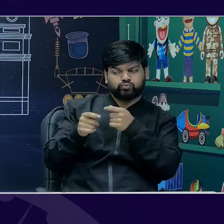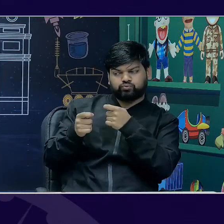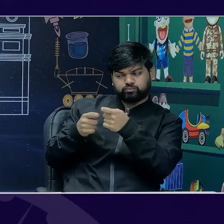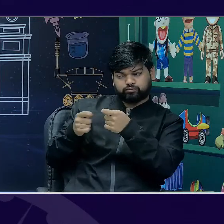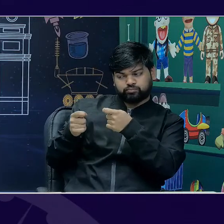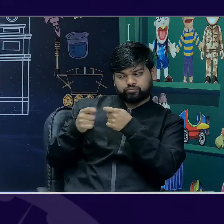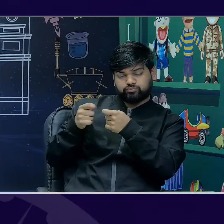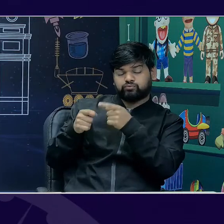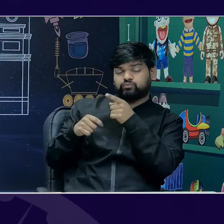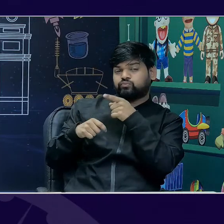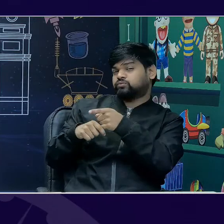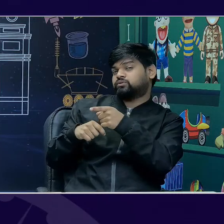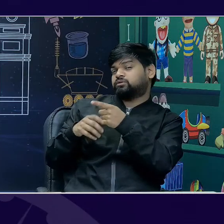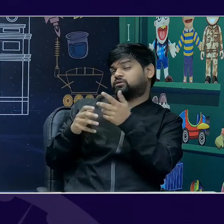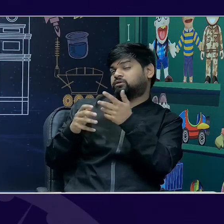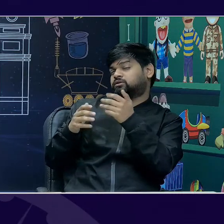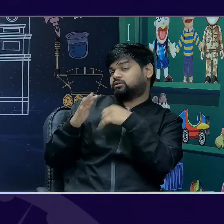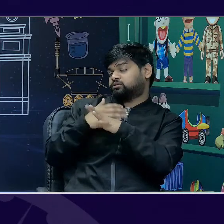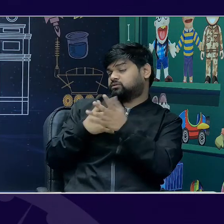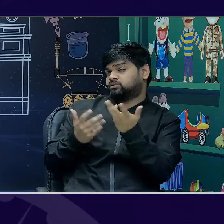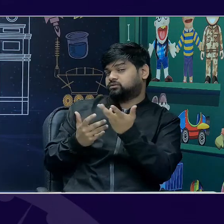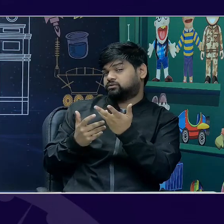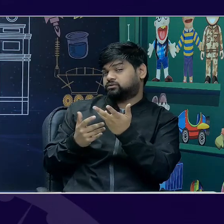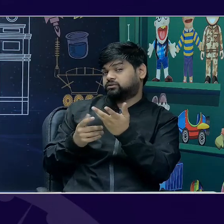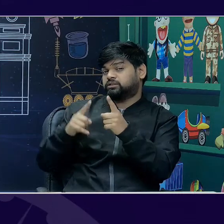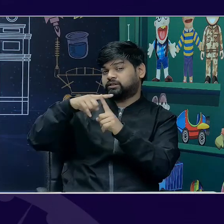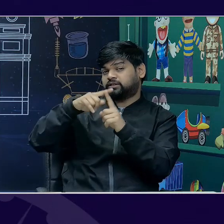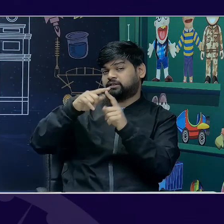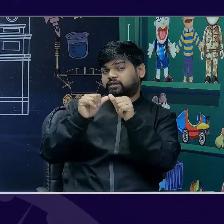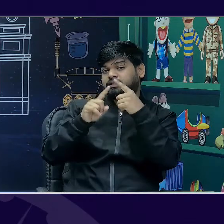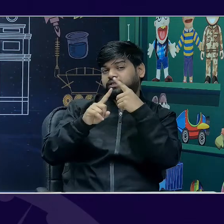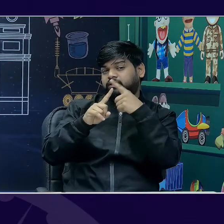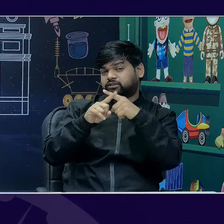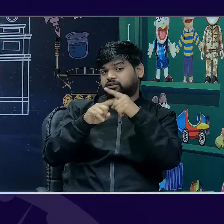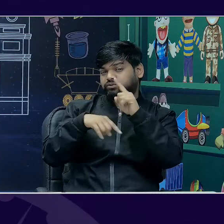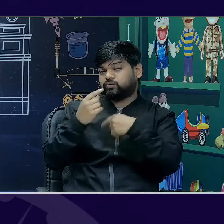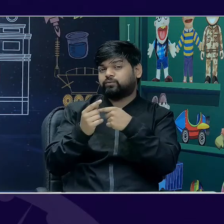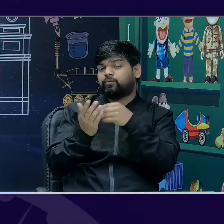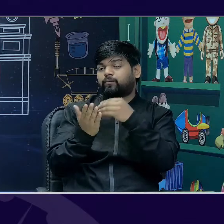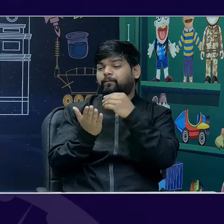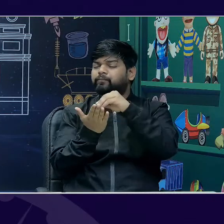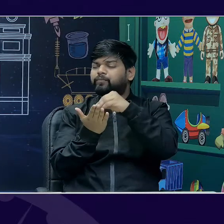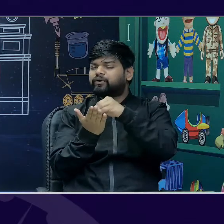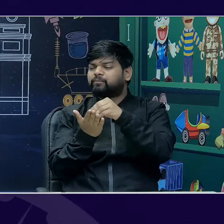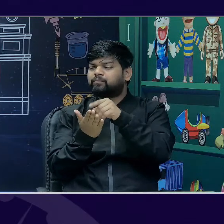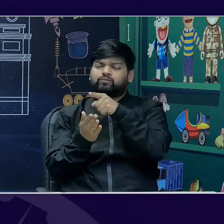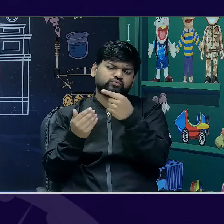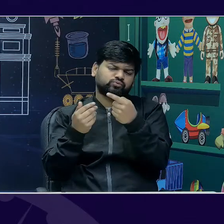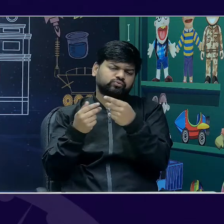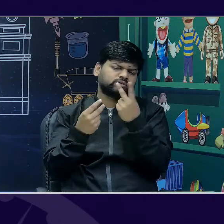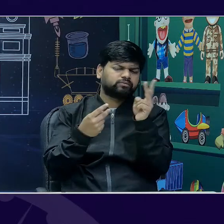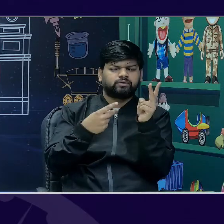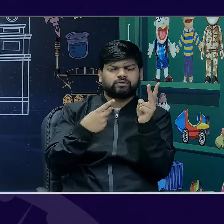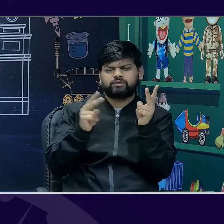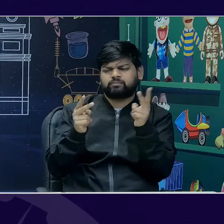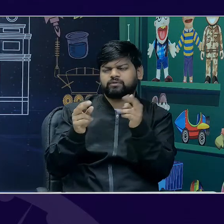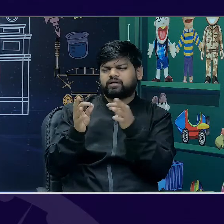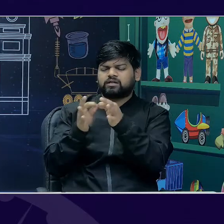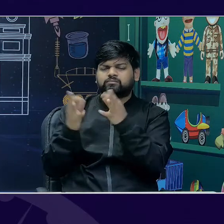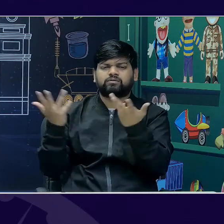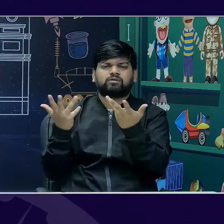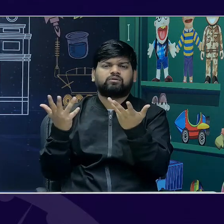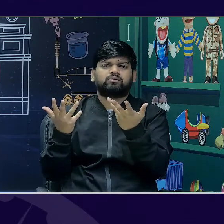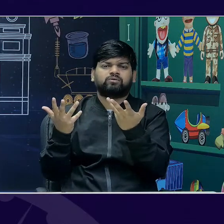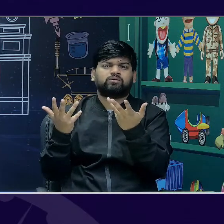टैक्सेस और ट्रांसफर पेमेंट्स को कैसे डिफरेंशिएट करेंगे. एक टीचर को अपने वर्क लाइफ में she